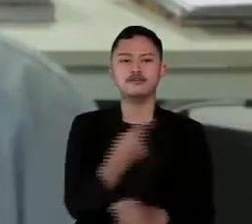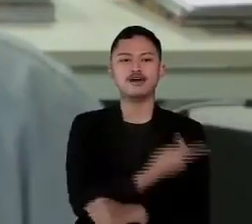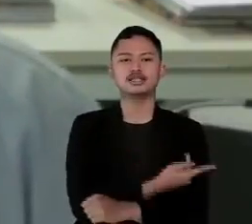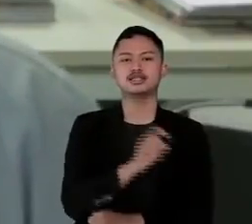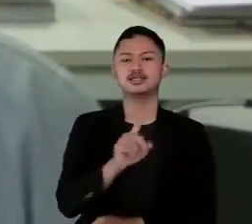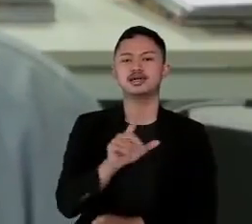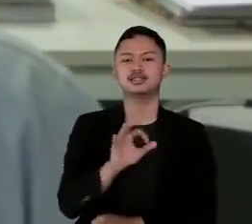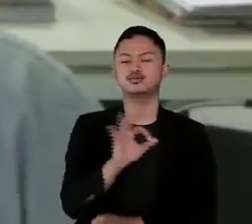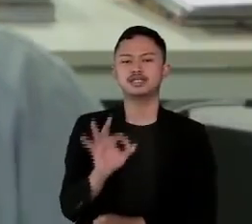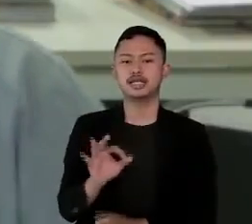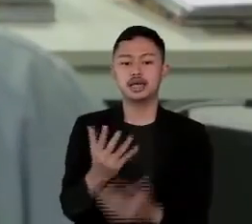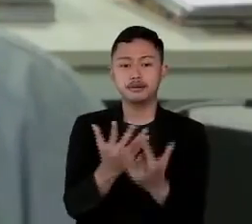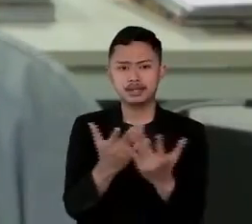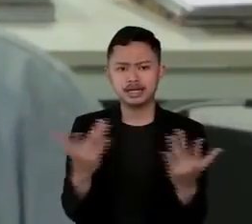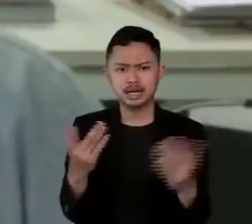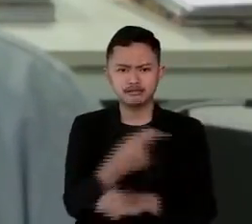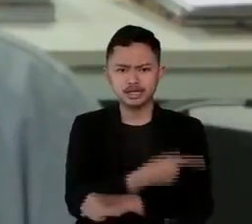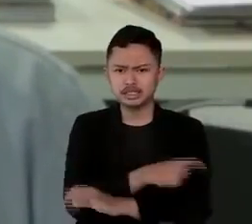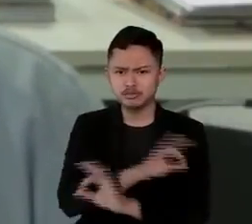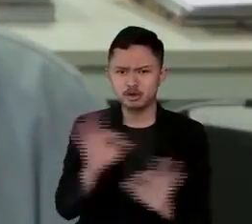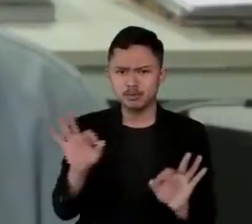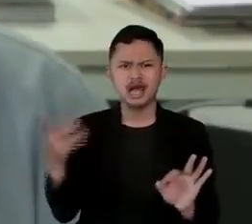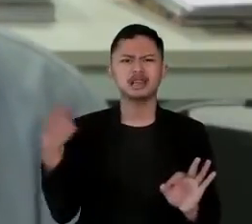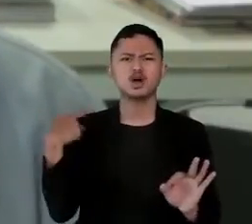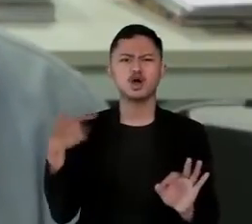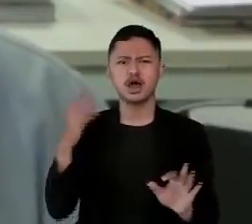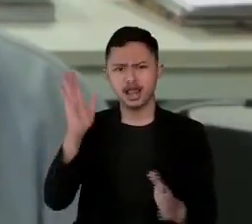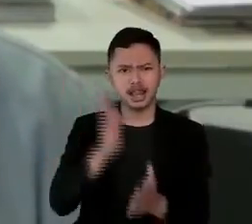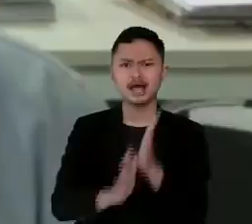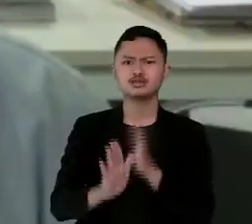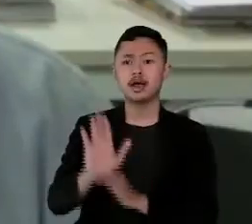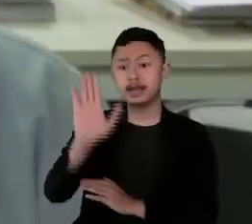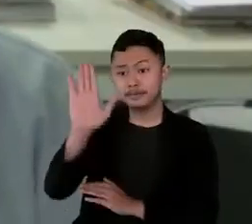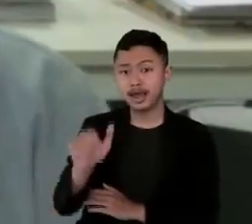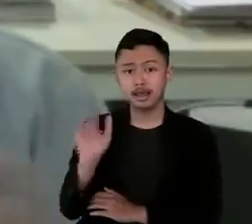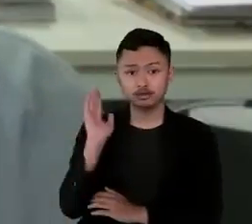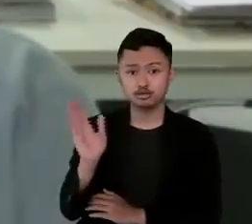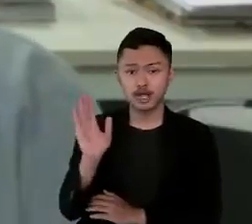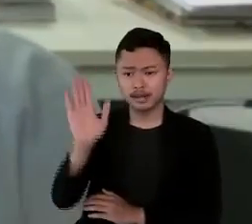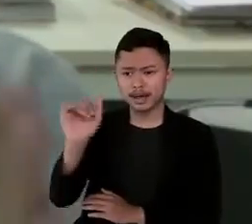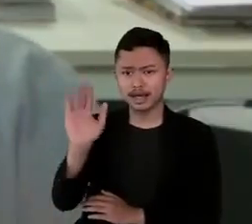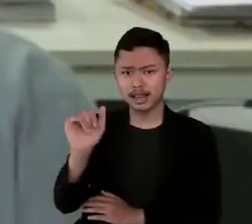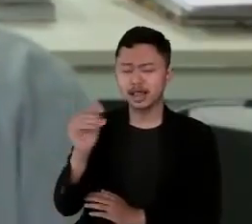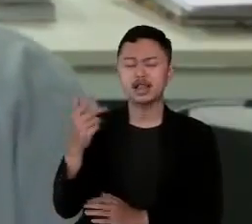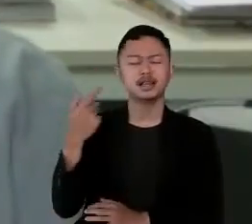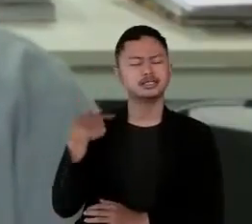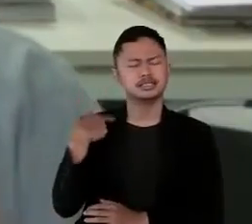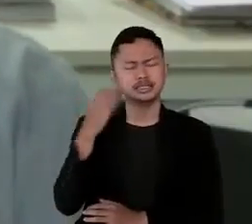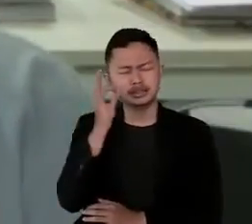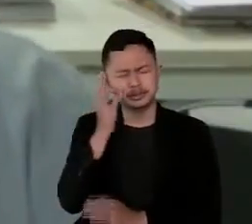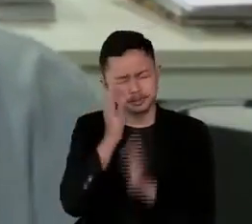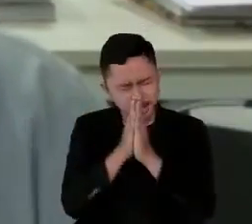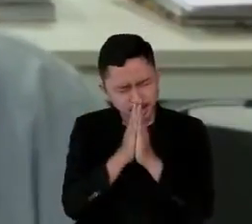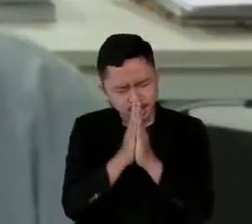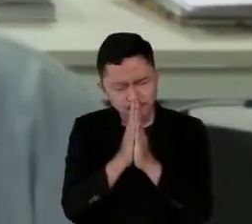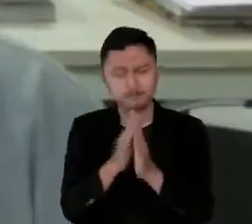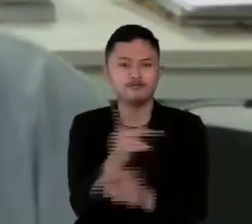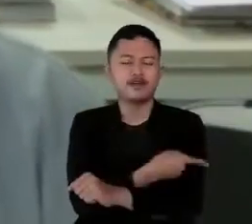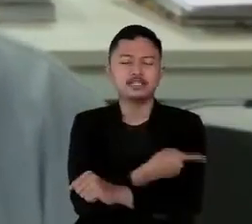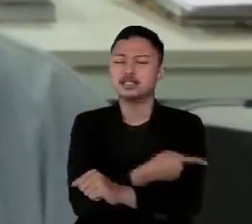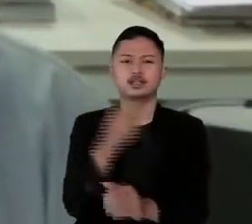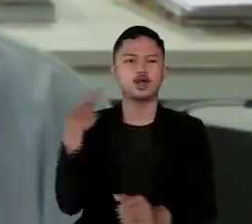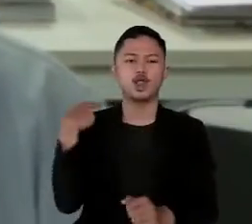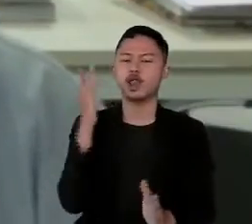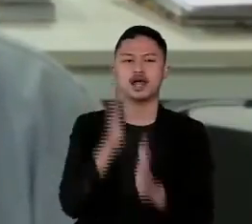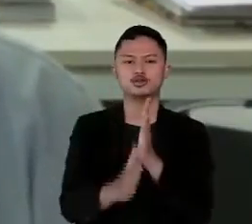yang belum Oke segera kalau sudah ada ada panggilan cepat kekasih please silahkan mohon maaf mohon silakan